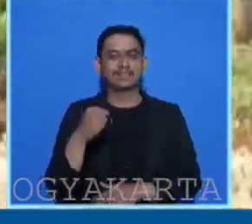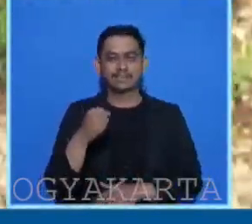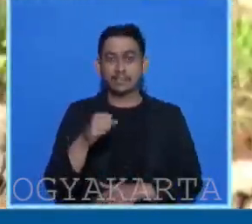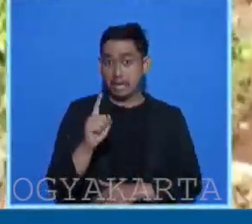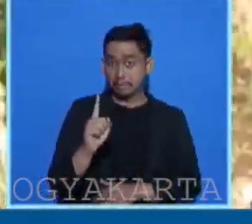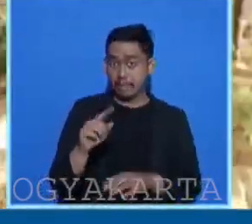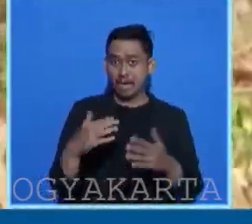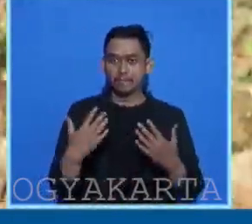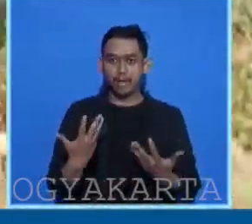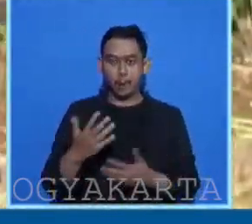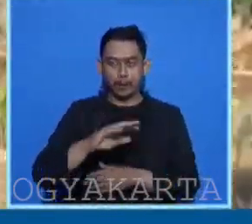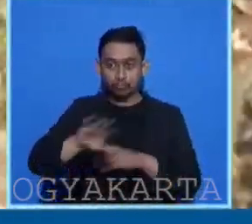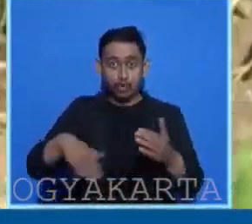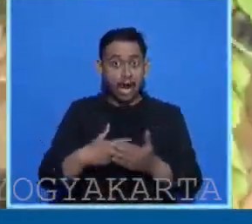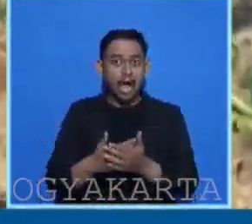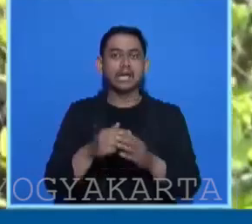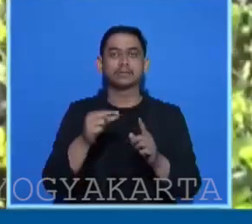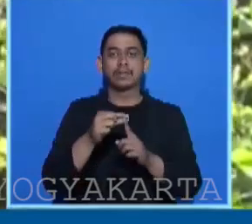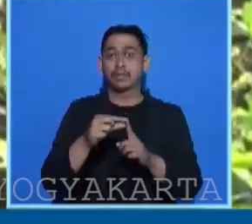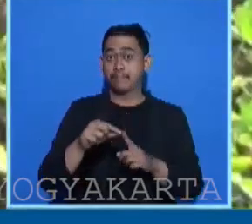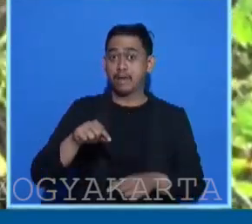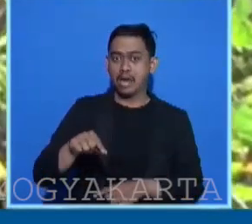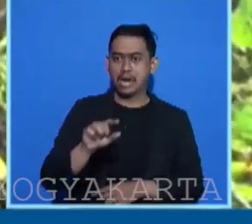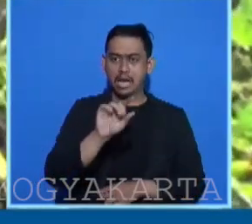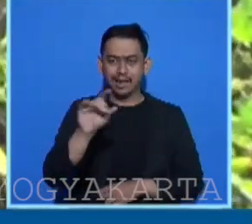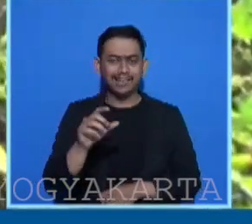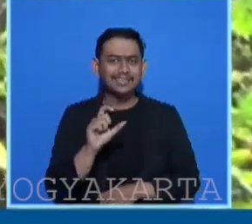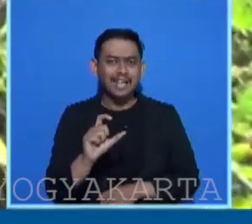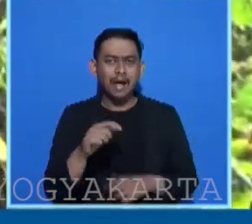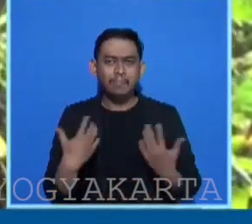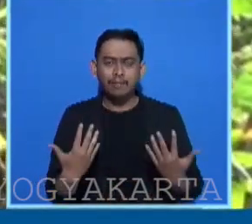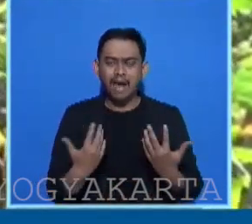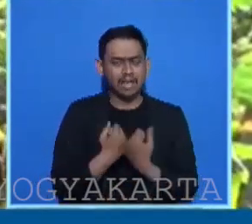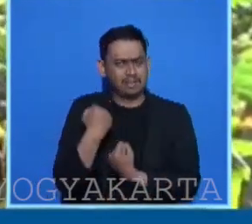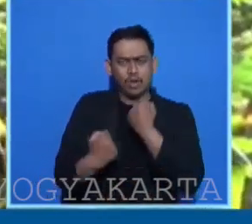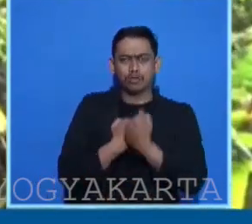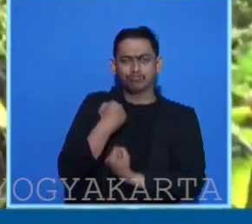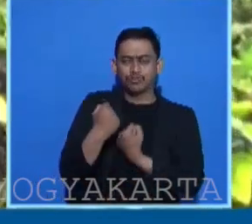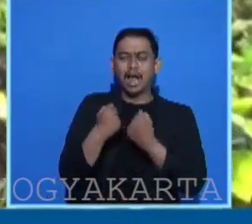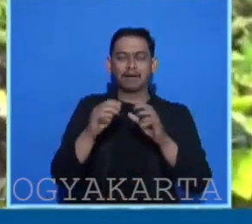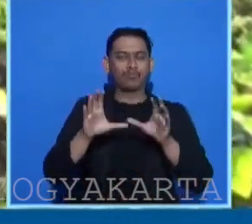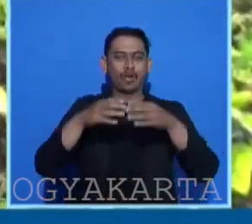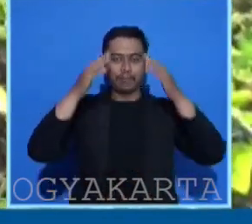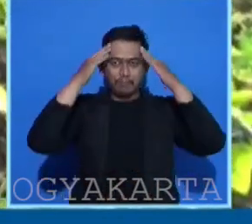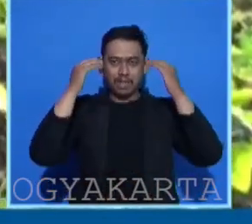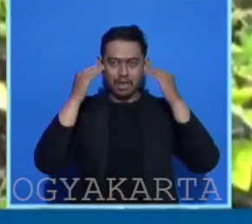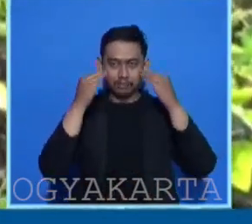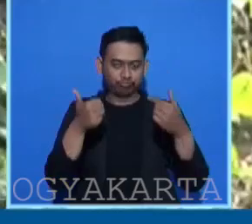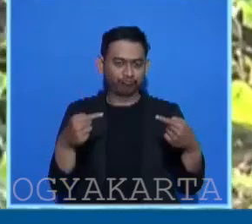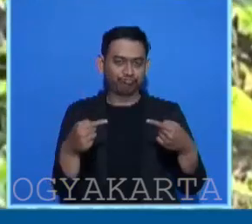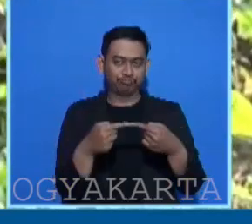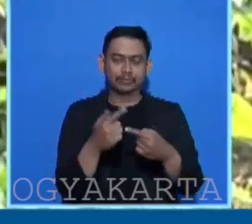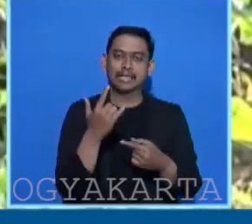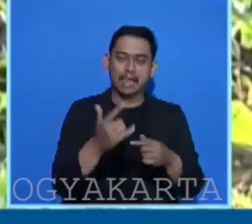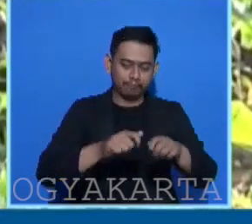ing laladan kapanewon panggang meniko manico furnicoro dipun tidak akan porogadang Tani ing Lala dan meniko subatos tetap sakit panen